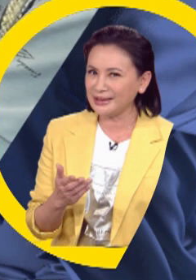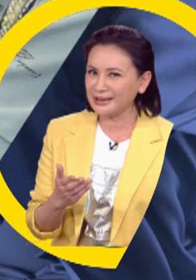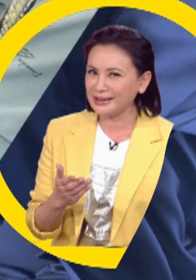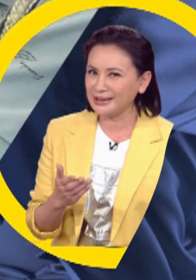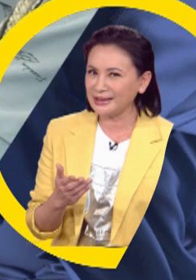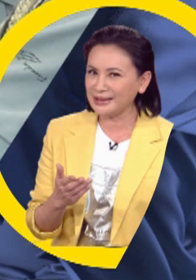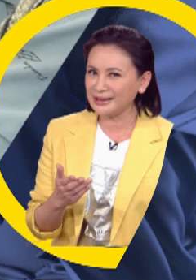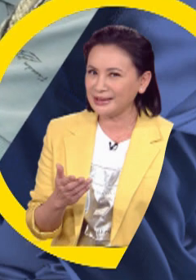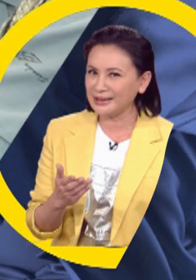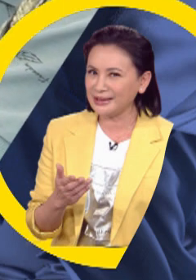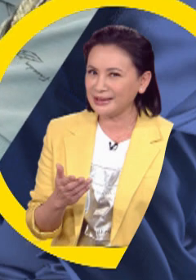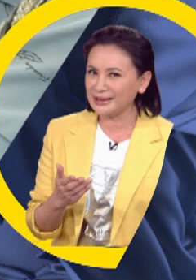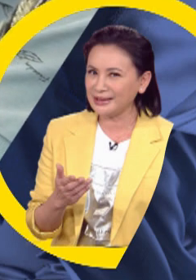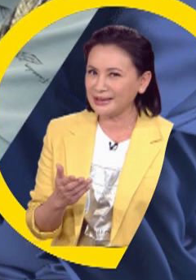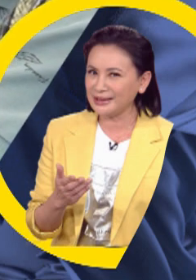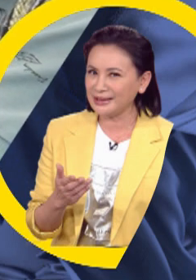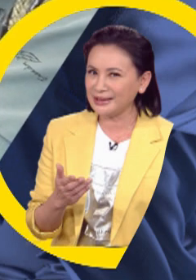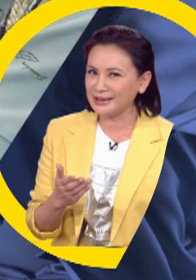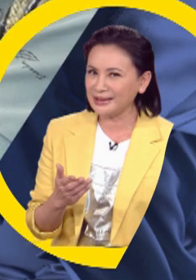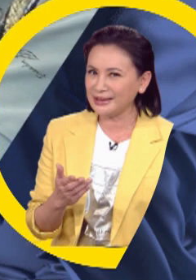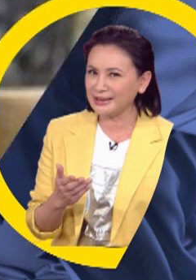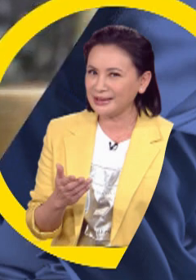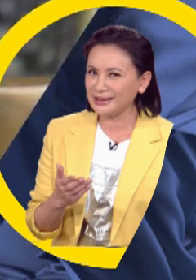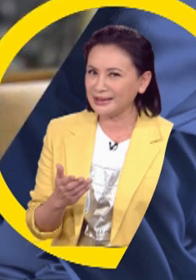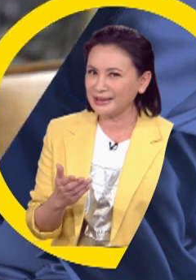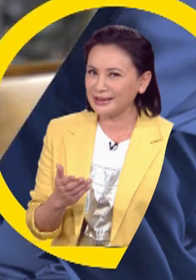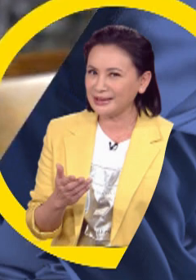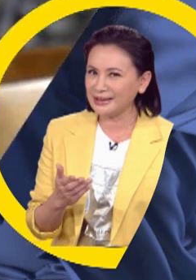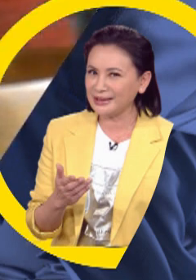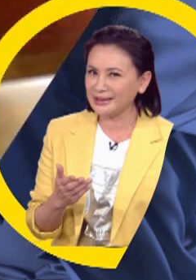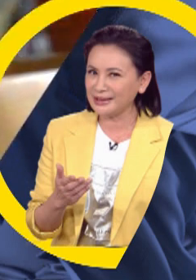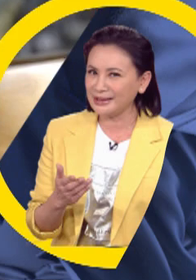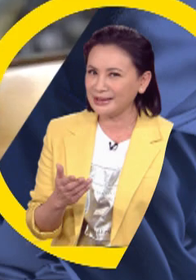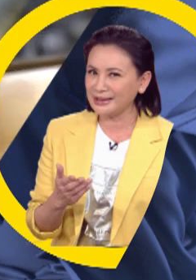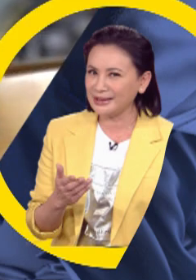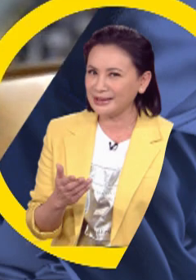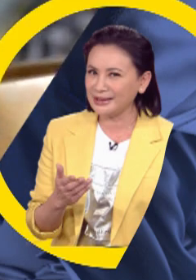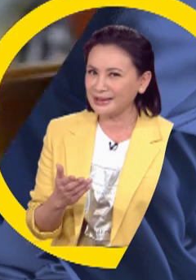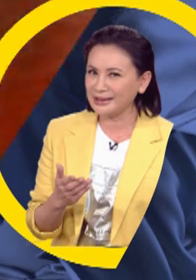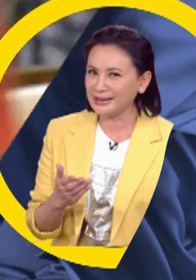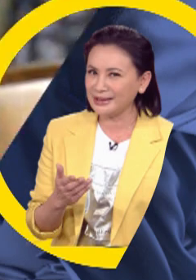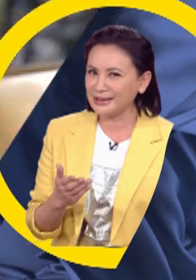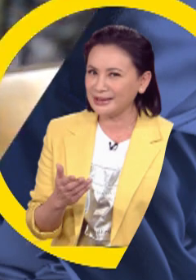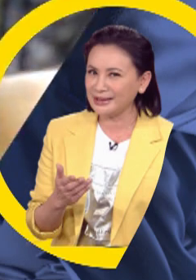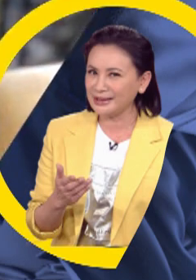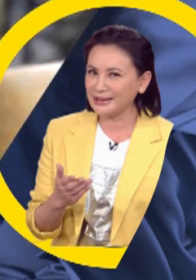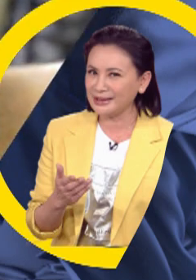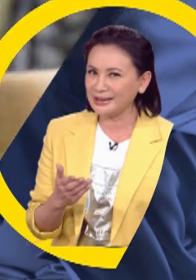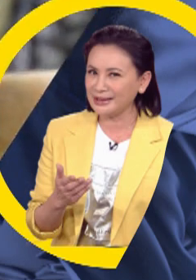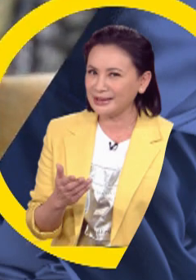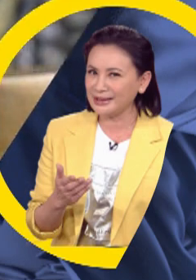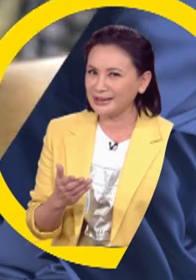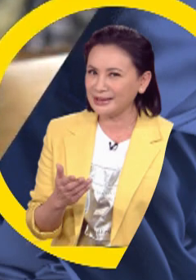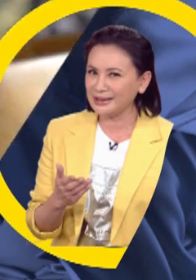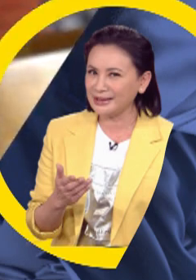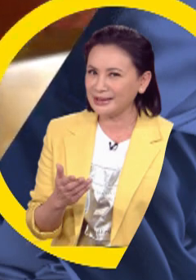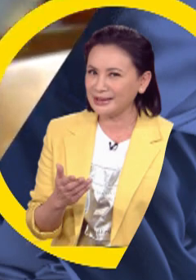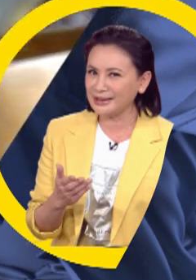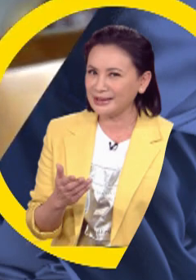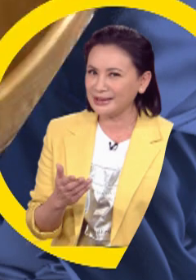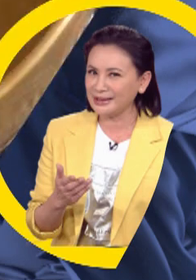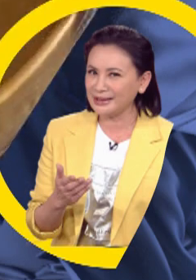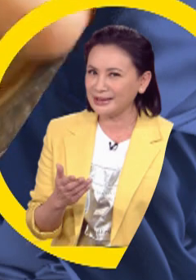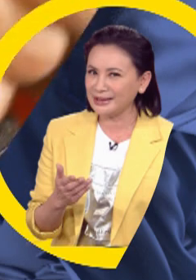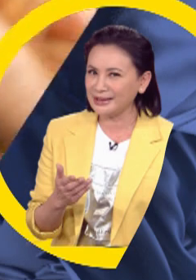尽心的说先可以摸一下这个波，可以敲一下，波敲的时候这个频率是比较